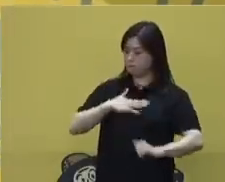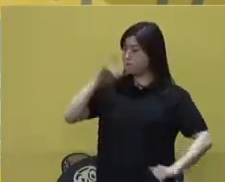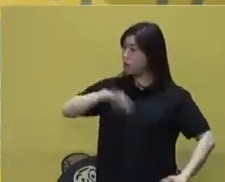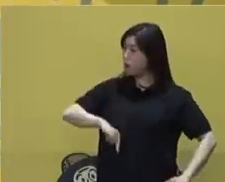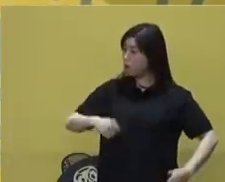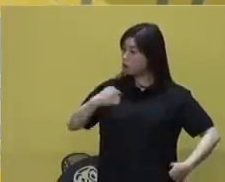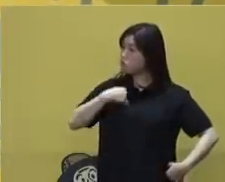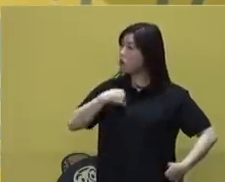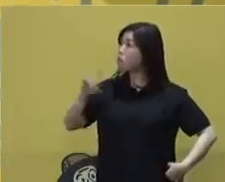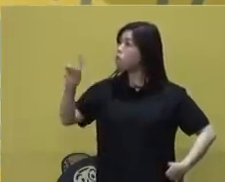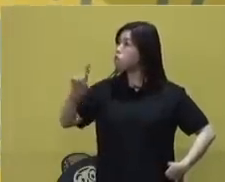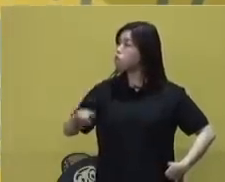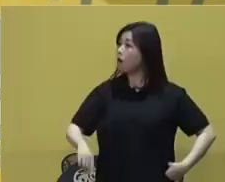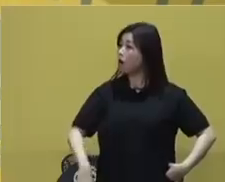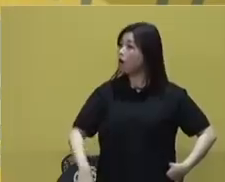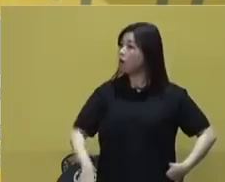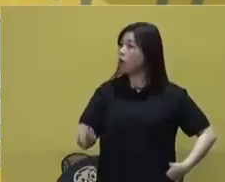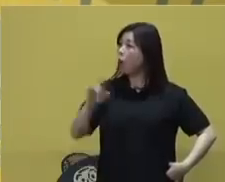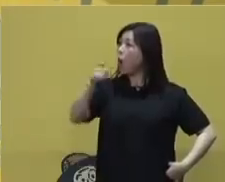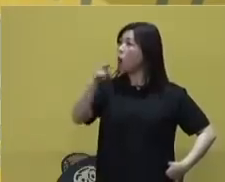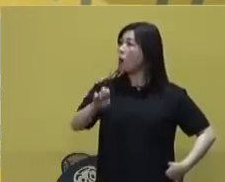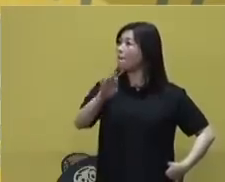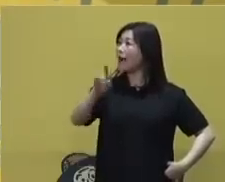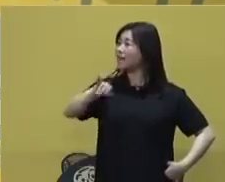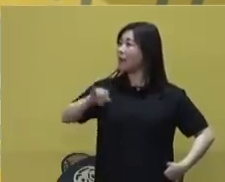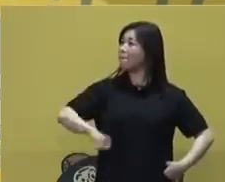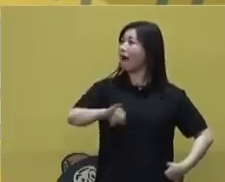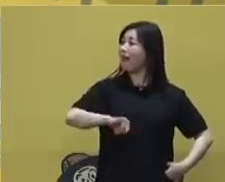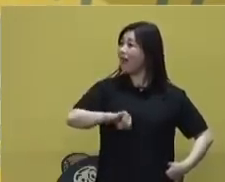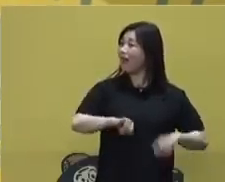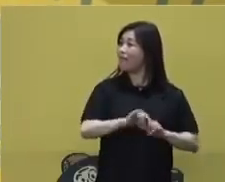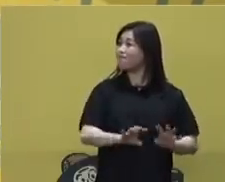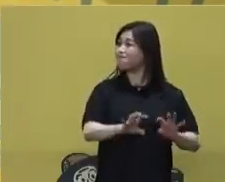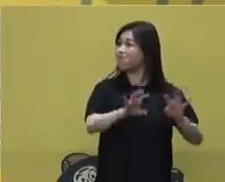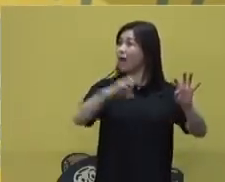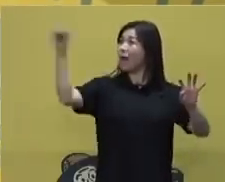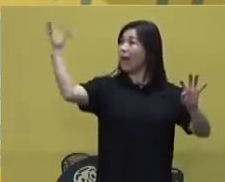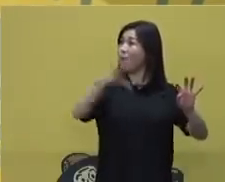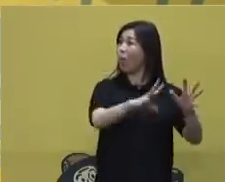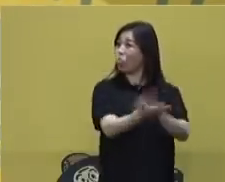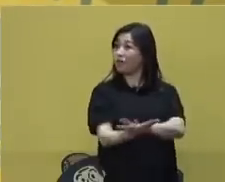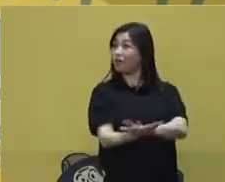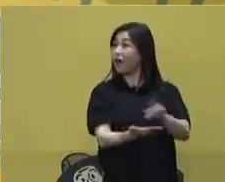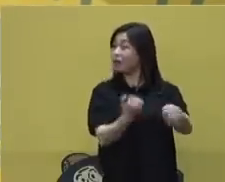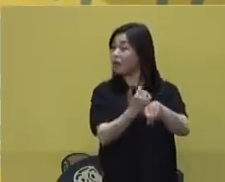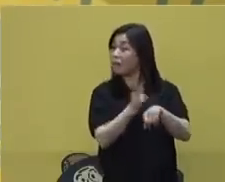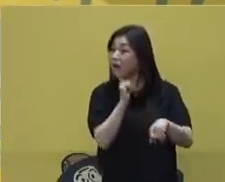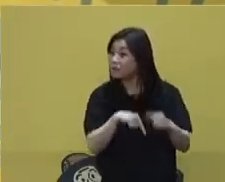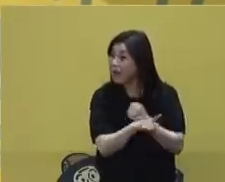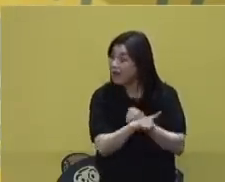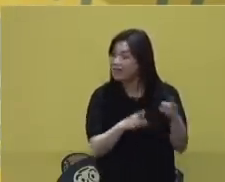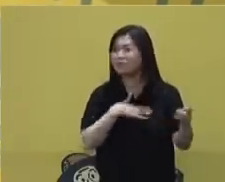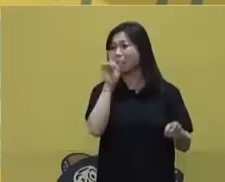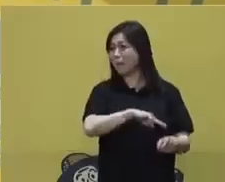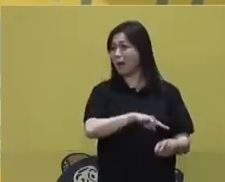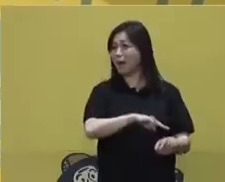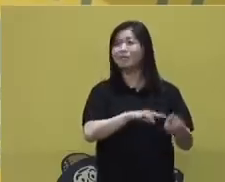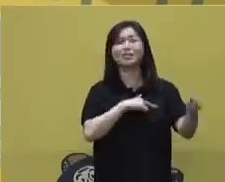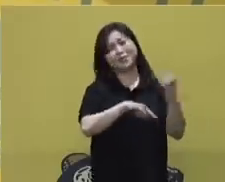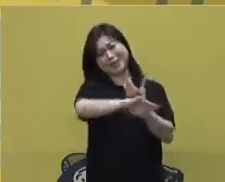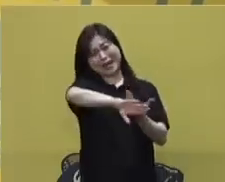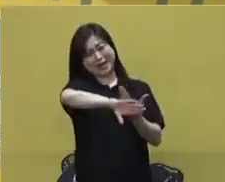우리가 곰팡이야? 박테리아야? 뭔 햇볕 정책이야? 근데 이제 그런 뜻이